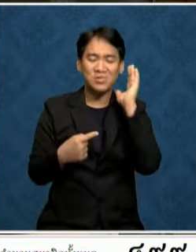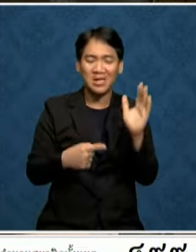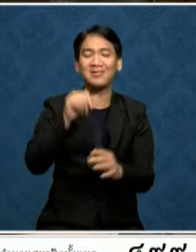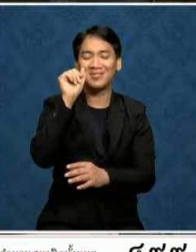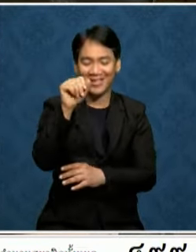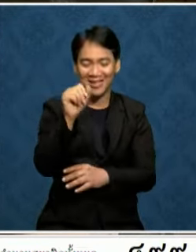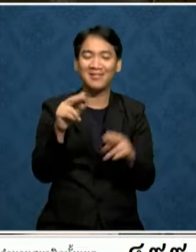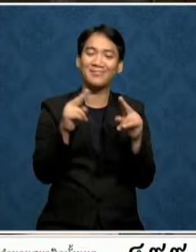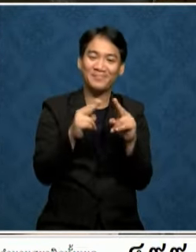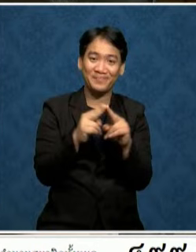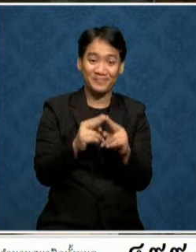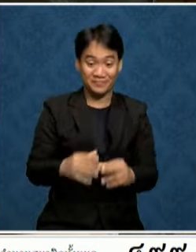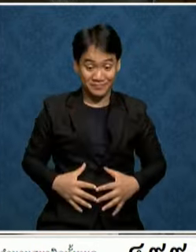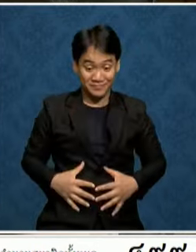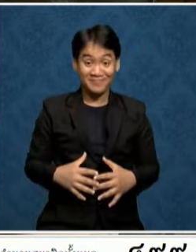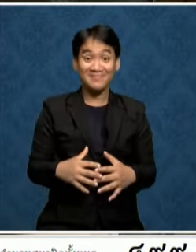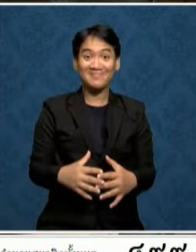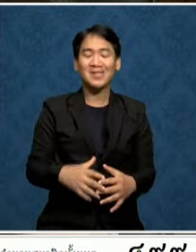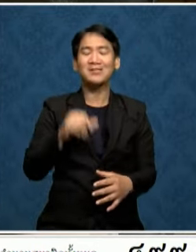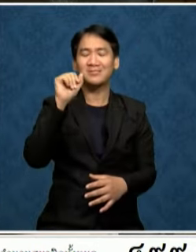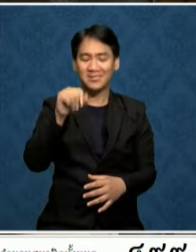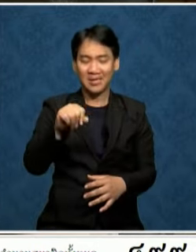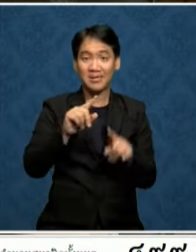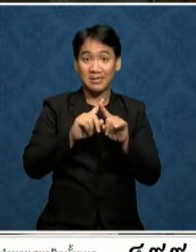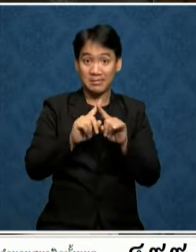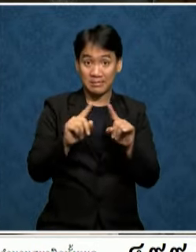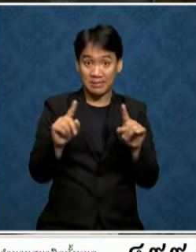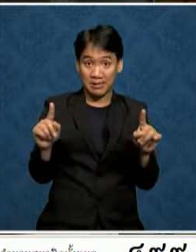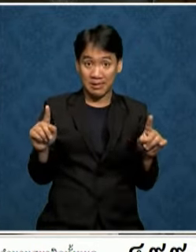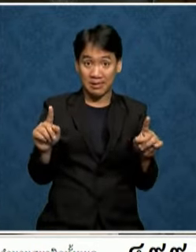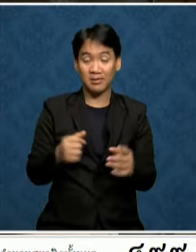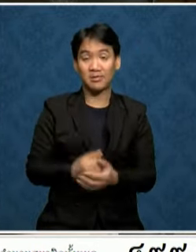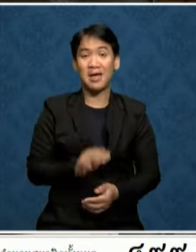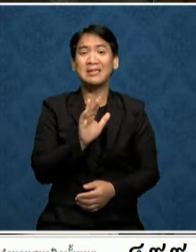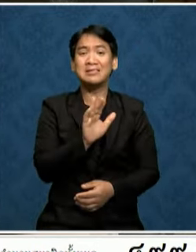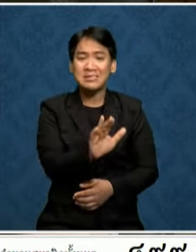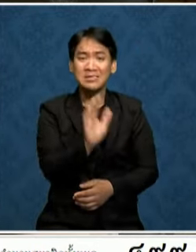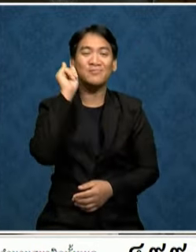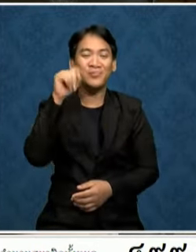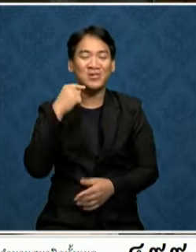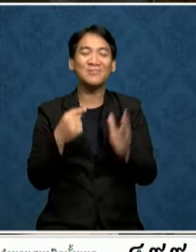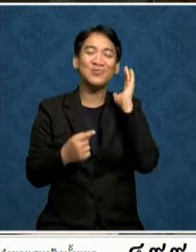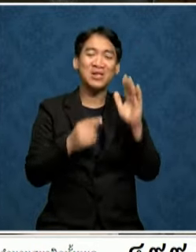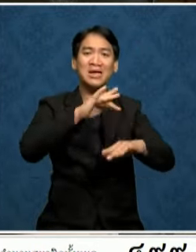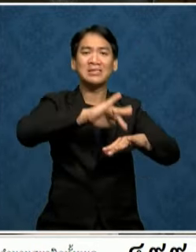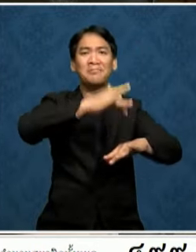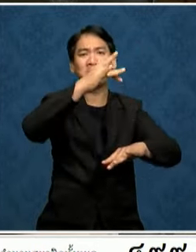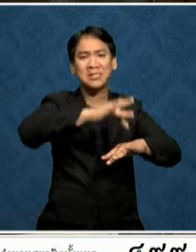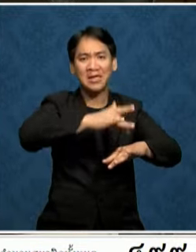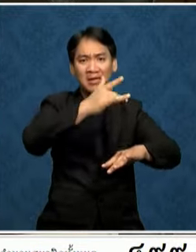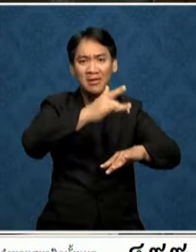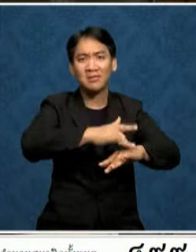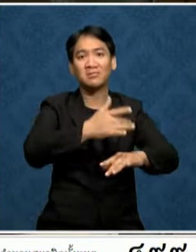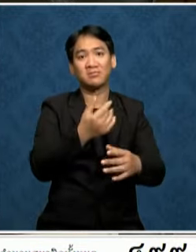การสืบพันกันนะครับแต่ในขณะเดียวกันนั้นเป็นเรื่องของธรรมชาติแต่เรื่องธรรมชาติเอามา